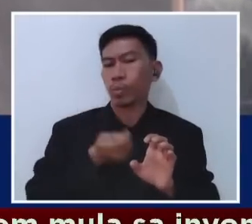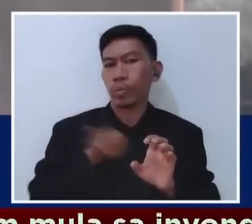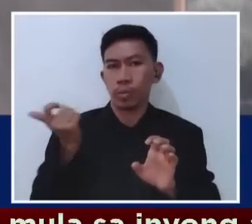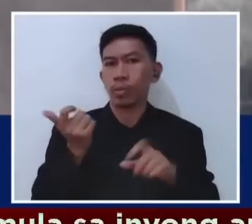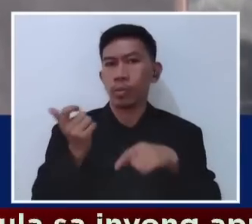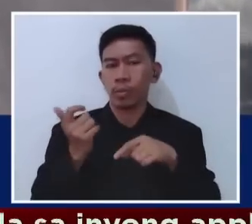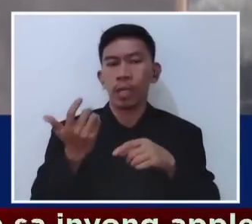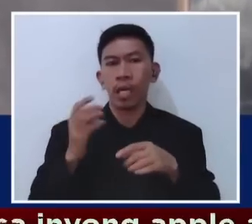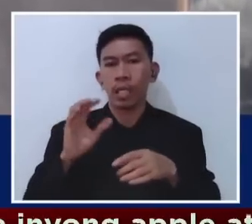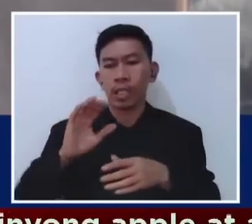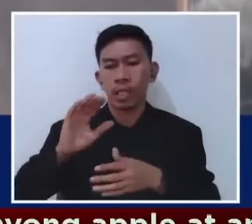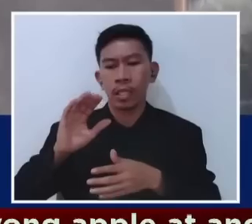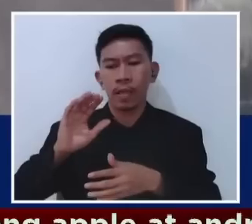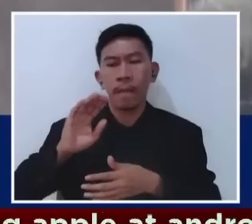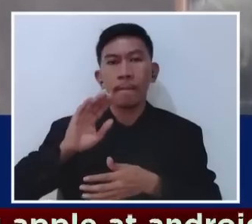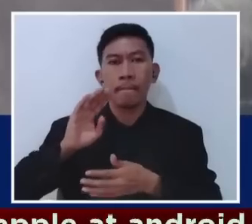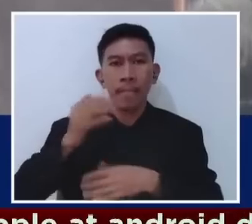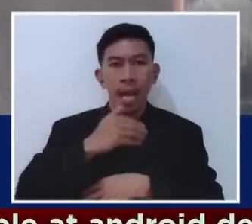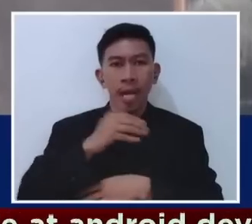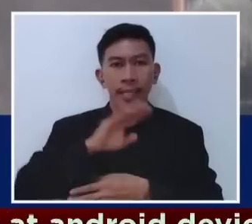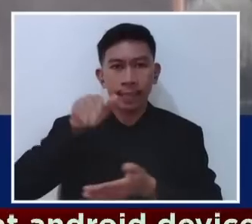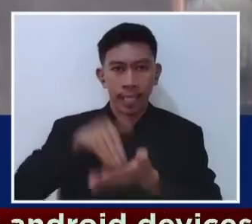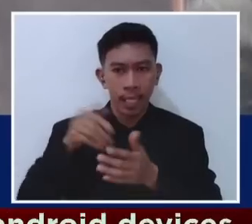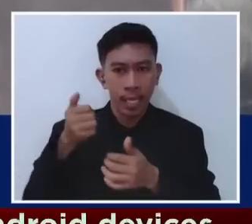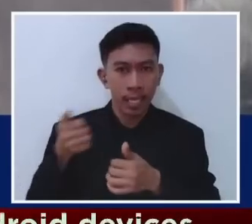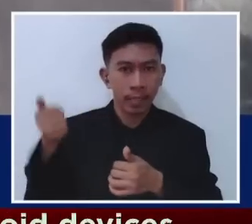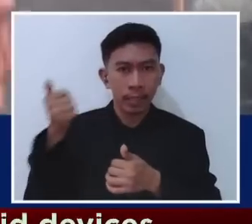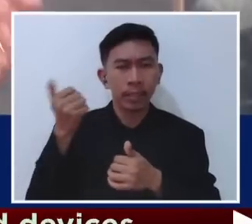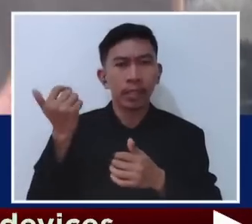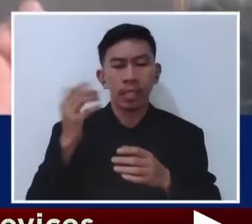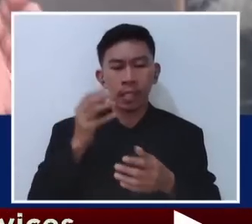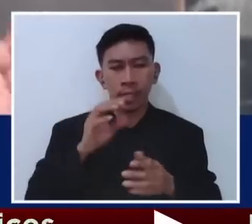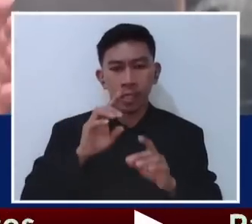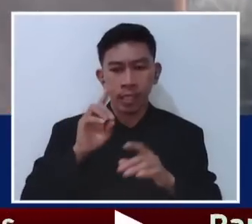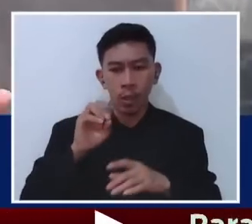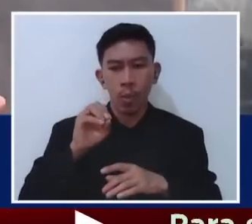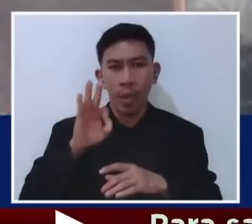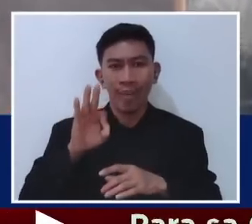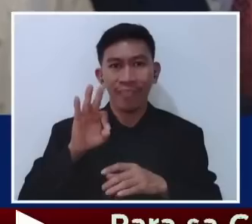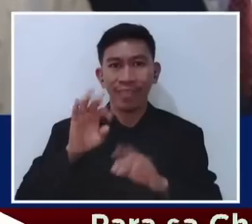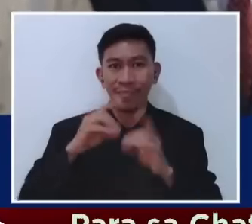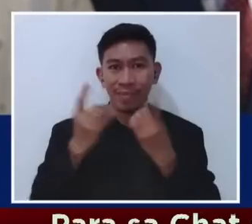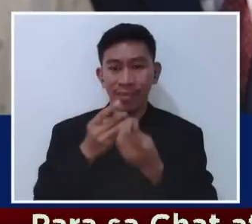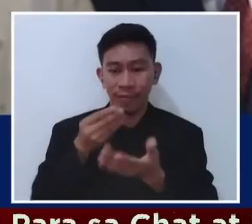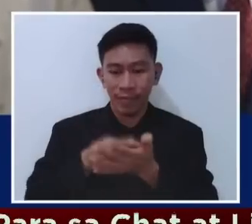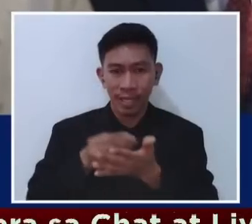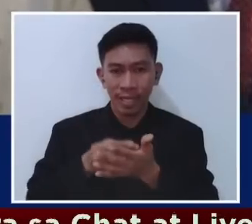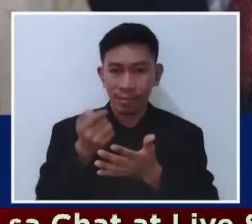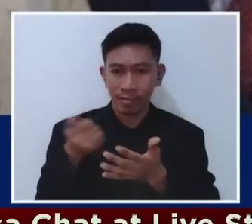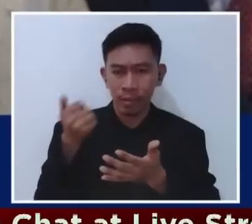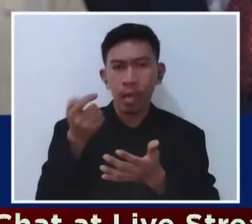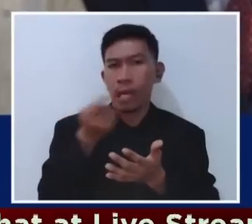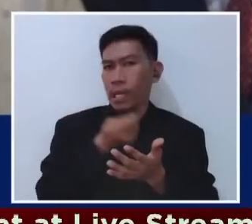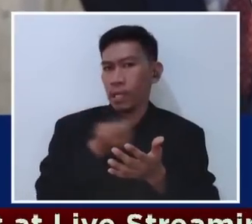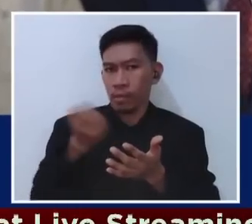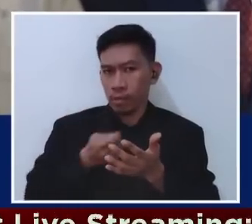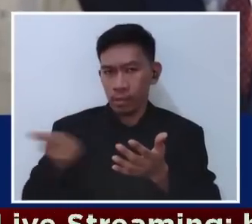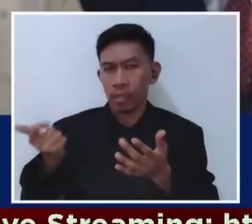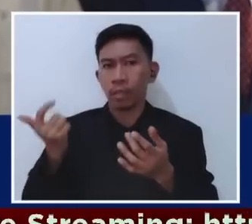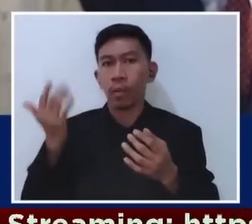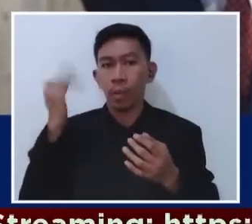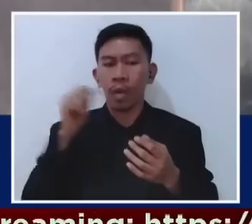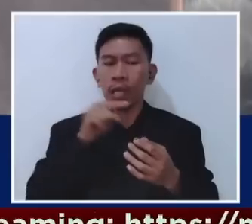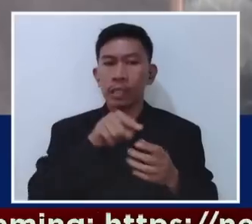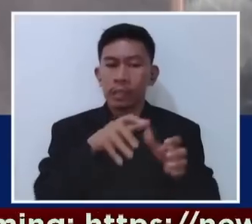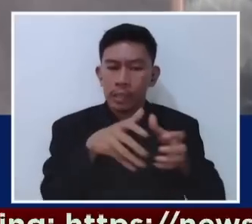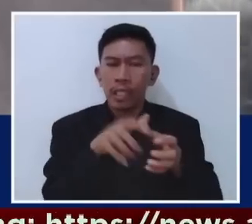to remove the Department of Finance, because it has to operate as an independent fund. Kung korap ang